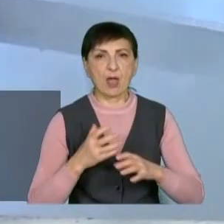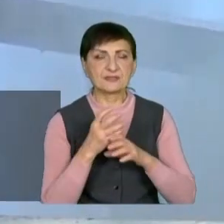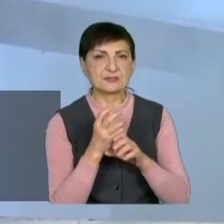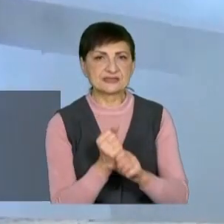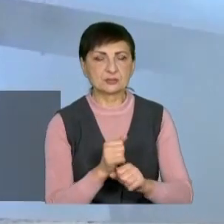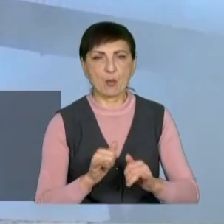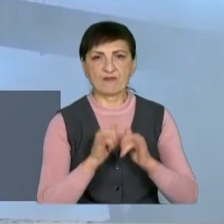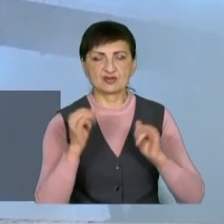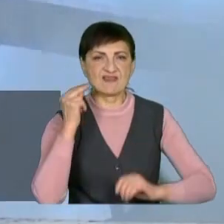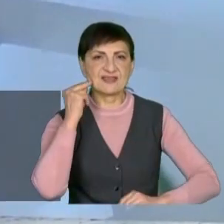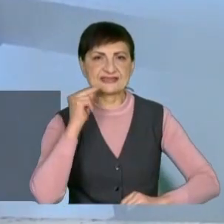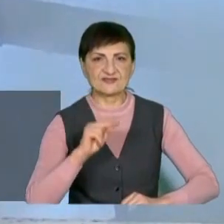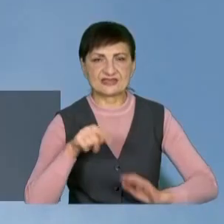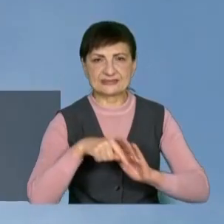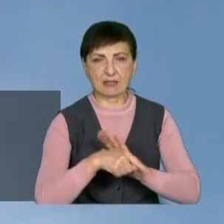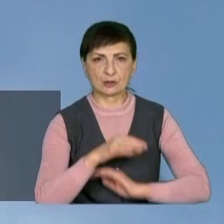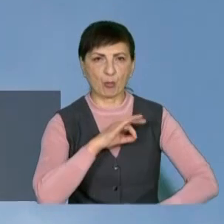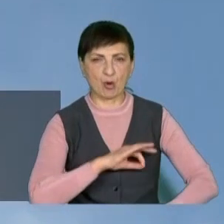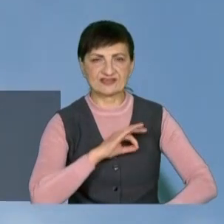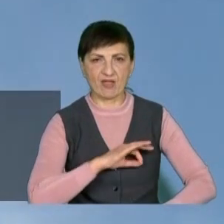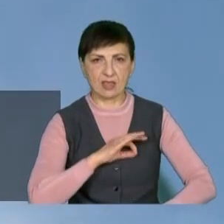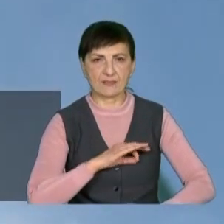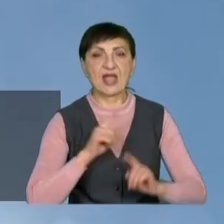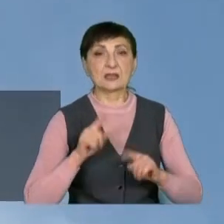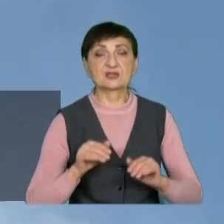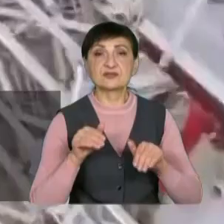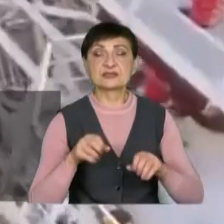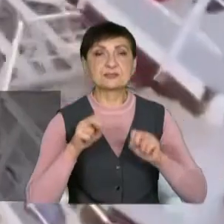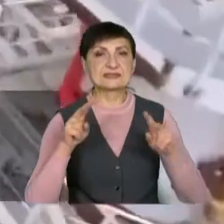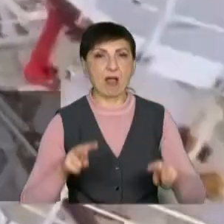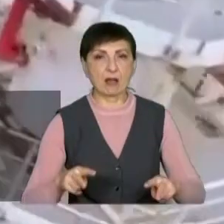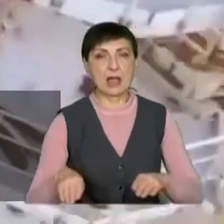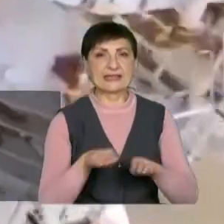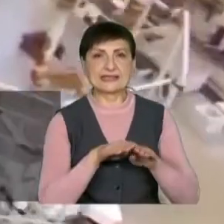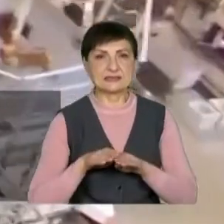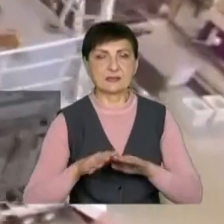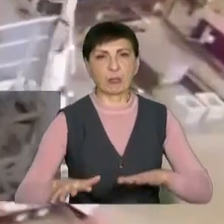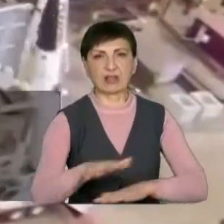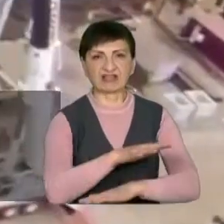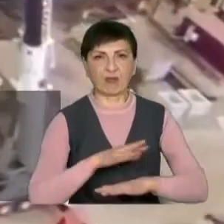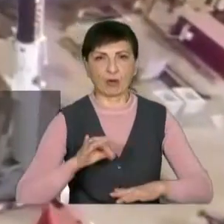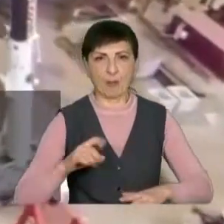и повышение эффективности недропользования. Также внедрена специальная единая платформа.